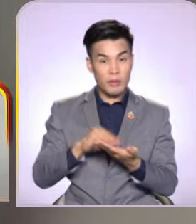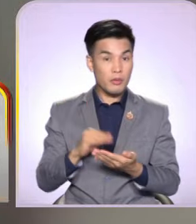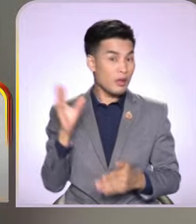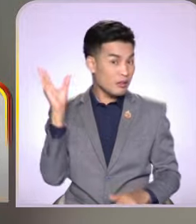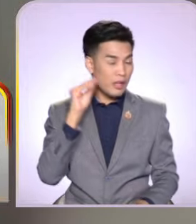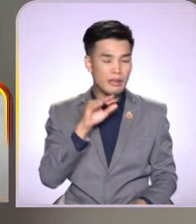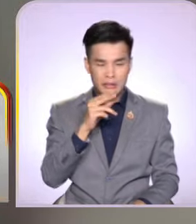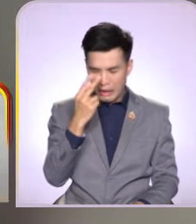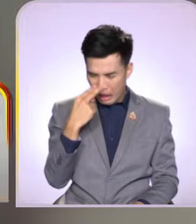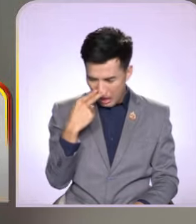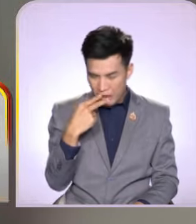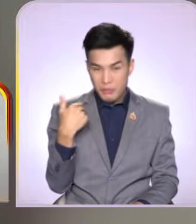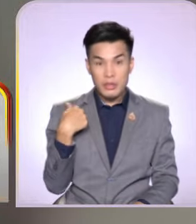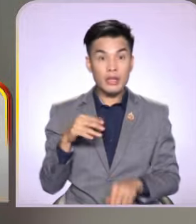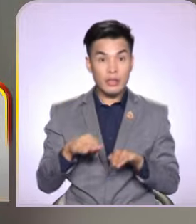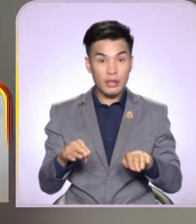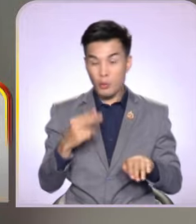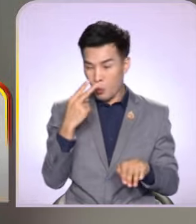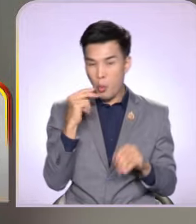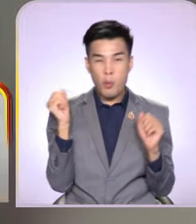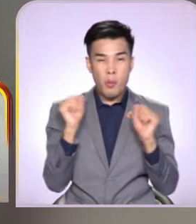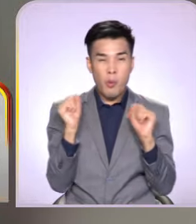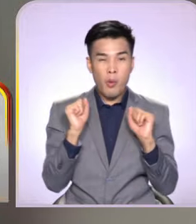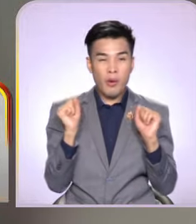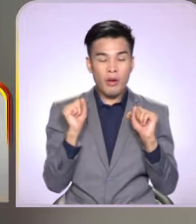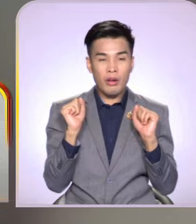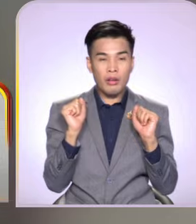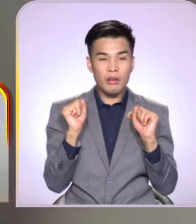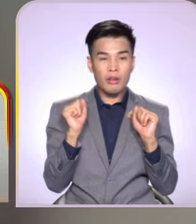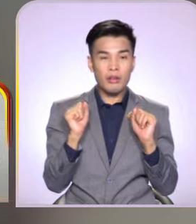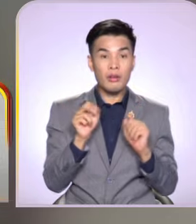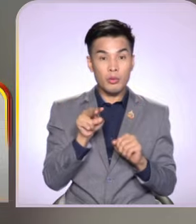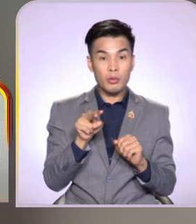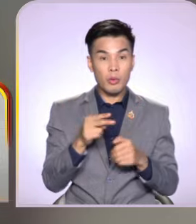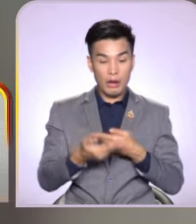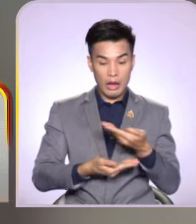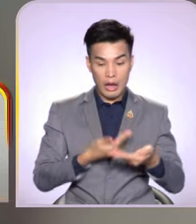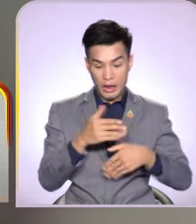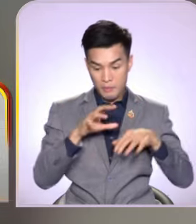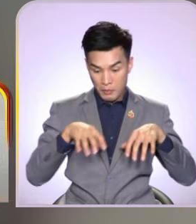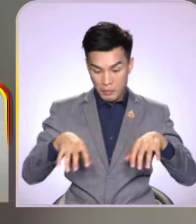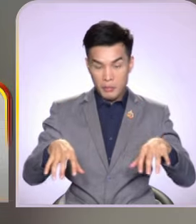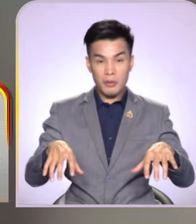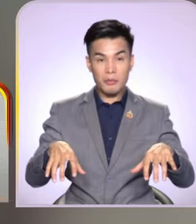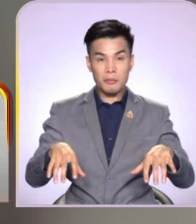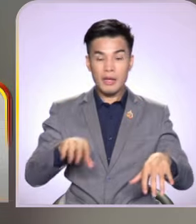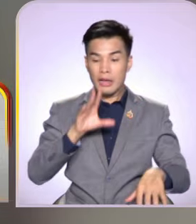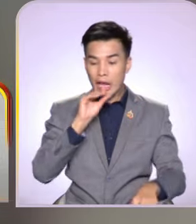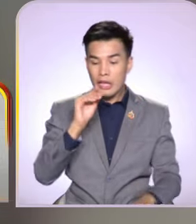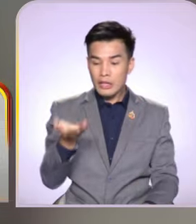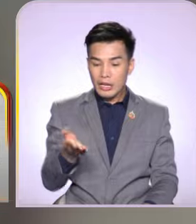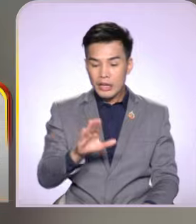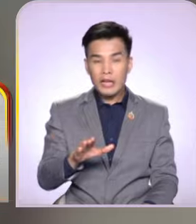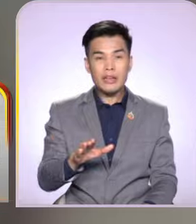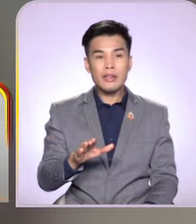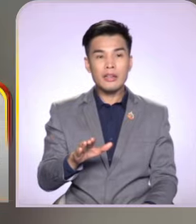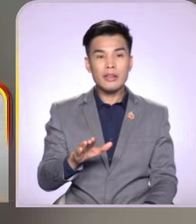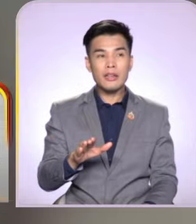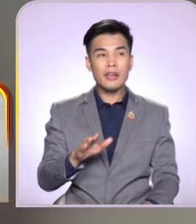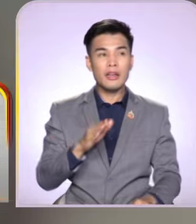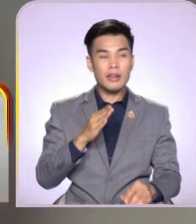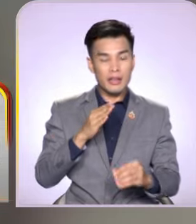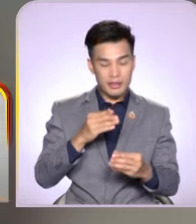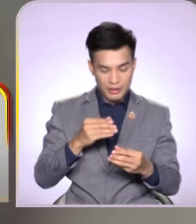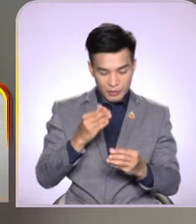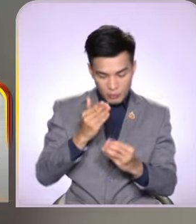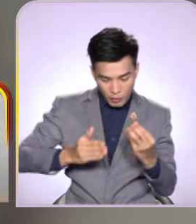ได้ยินเสียงเด็กร้องไห้กันระงมเลยนะพี่ปุ้ม แล้วดูสิโอ้โหดูเขาตั้งแผงขายของเนี่ยไก่ย่างลูกชิ้นเอ้ยมะขง